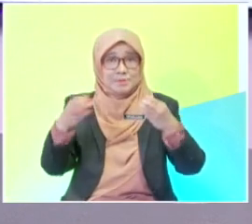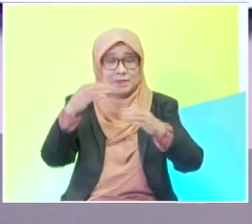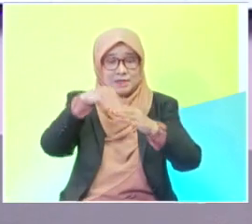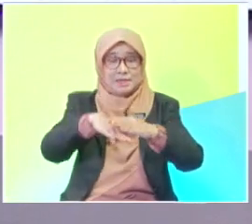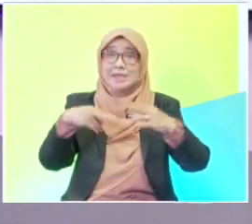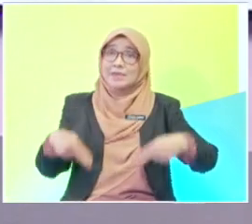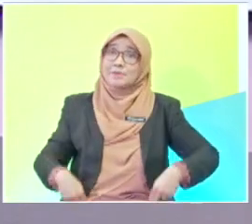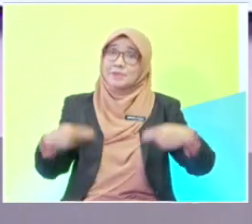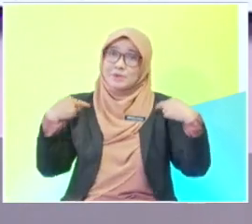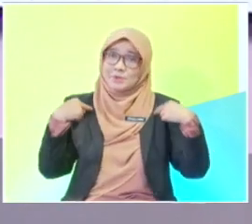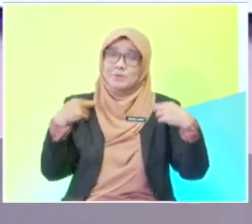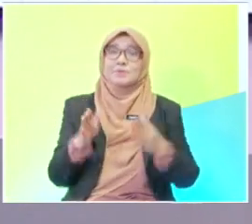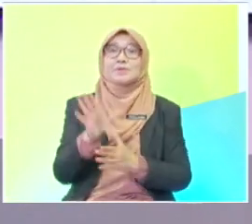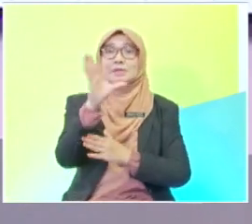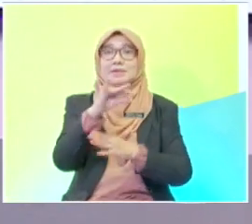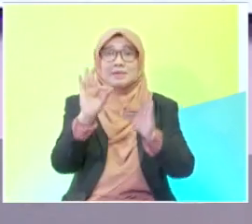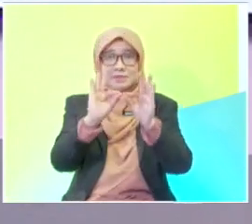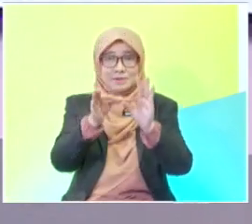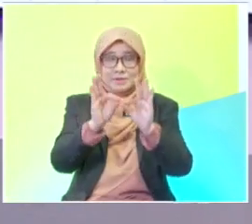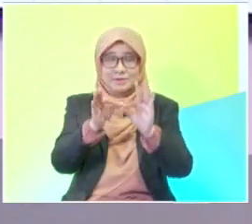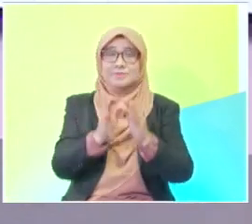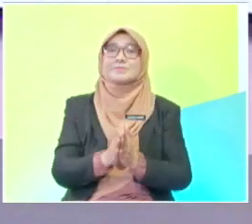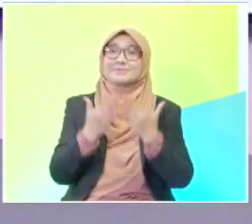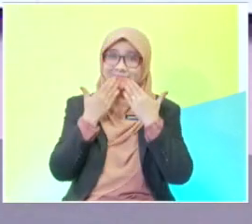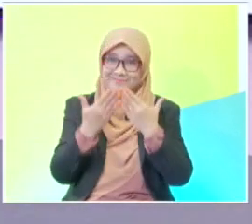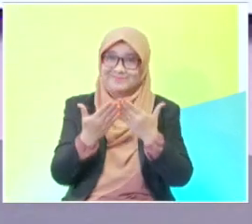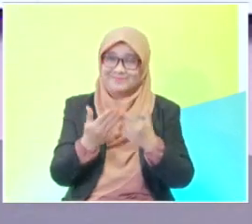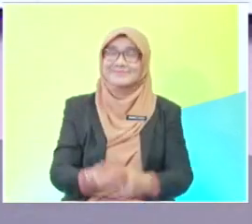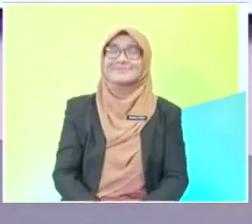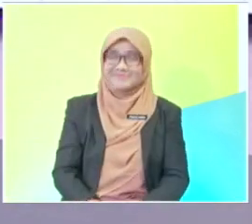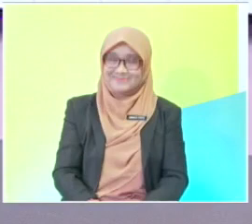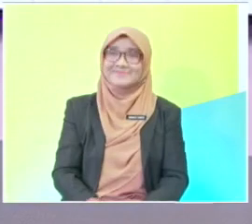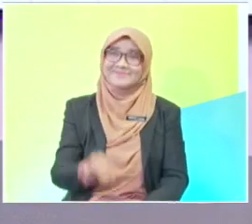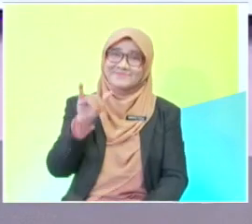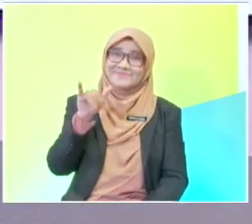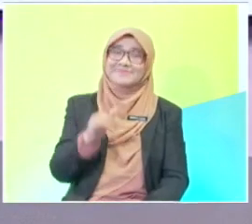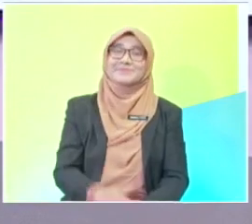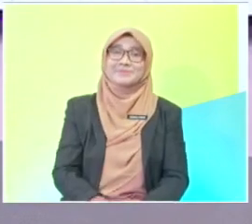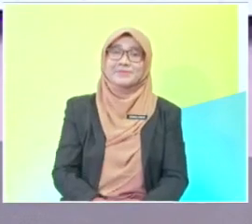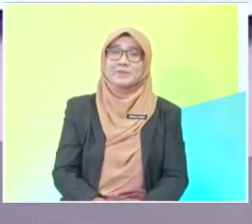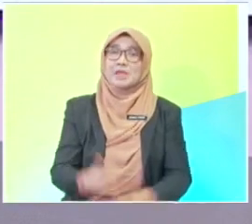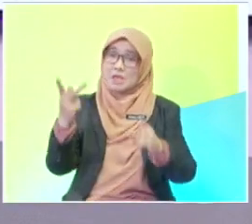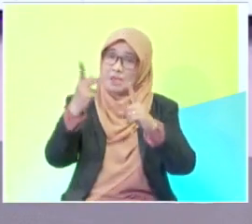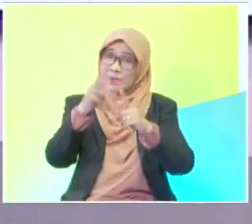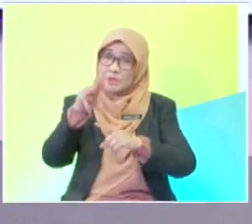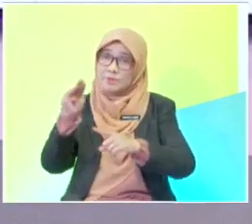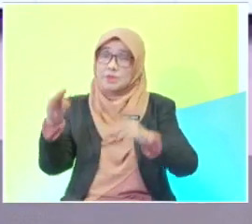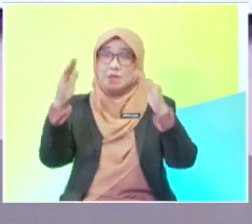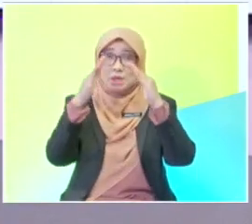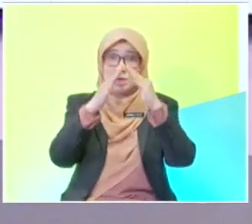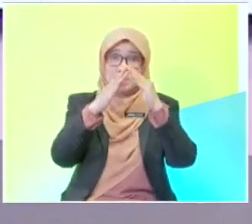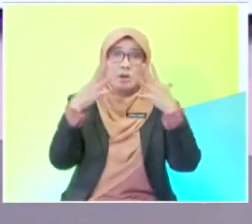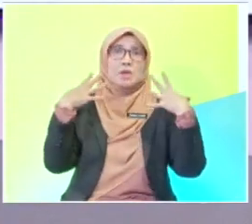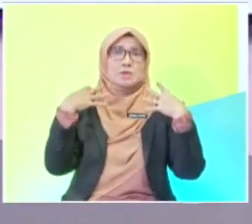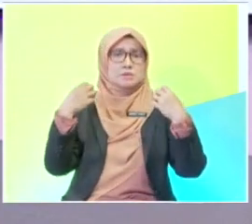Tentunya bersama kita juga juru bahasa isyarat iaitu Cikgu Fatih. Terima kasih banyak-banyak Cikgu Fatih. Dan kepada murid-murid di rumah, ingat